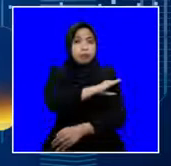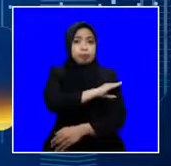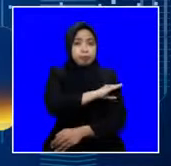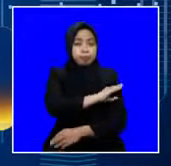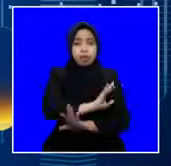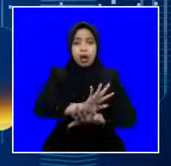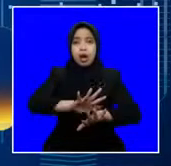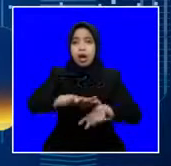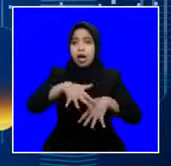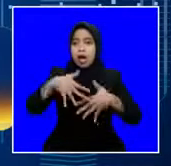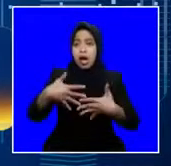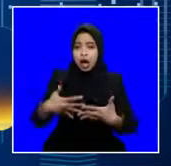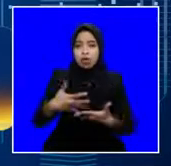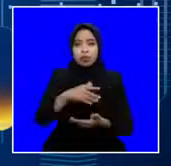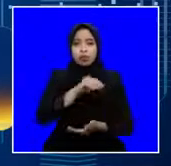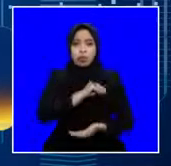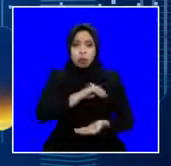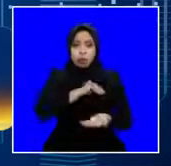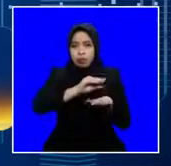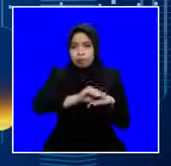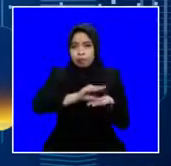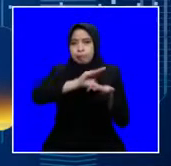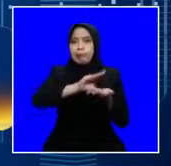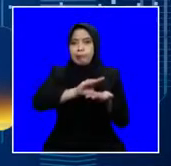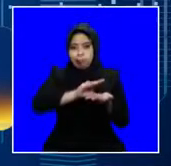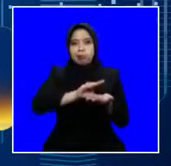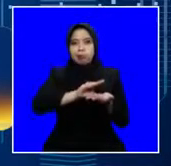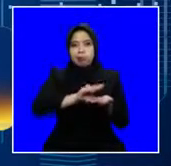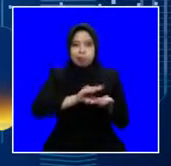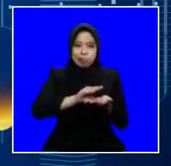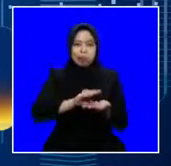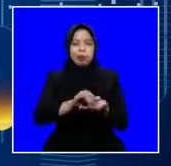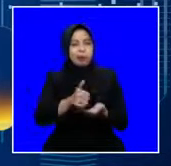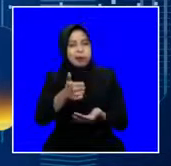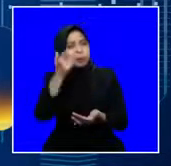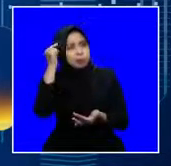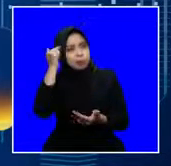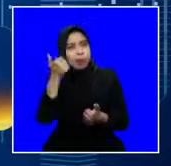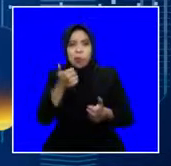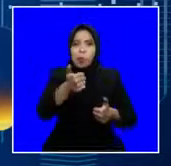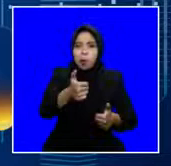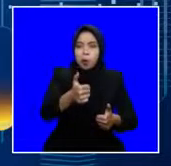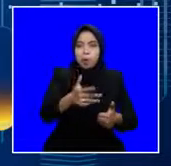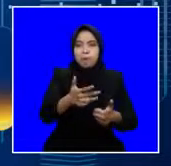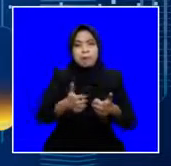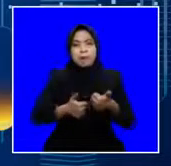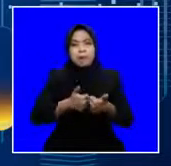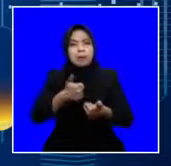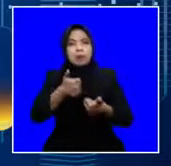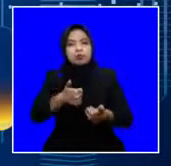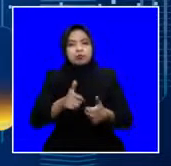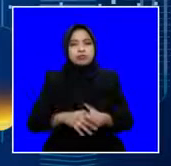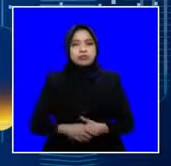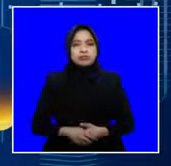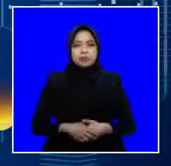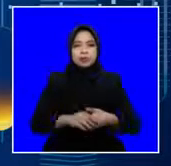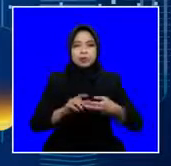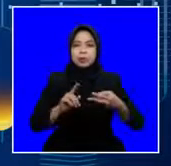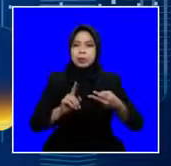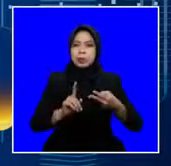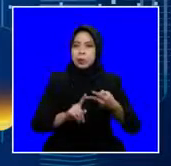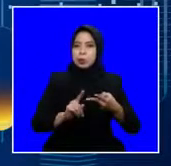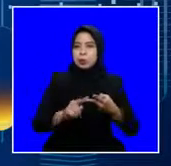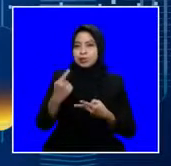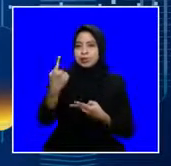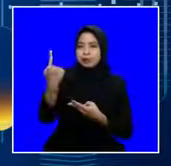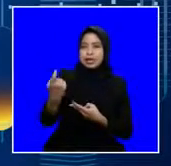atau meningkat pendapatannya. Ini saya pikir juga suatu kontribusi yang menurut saya cukup bagus. Nah, pertanyaan kedua, saya pikir saya